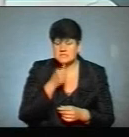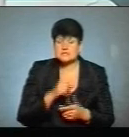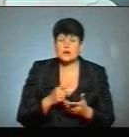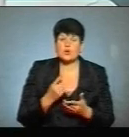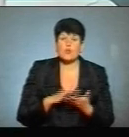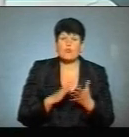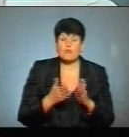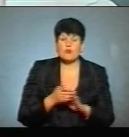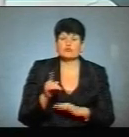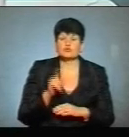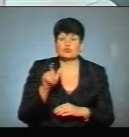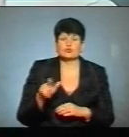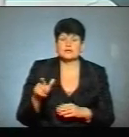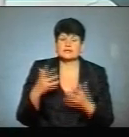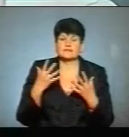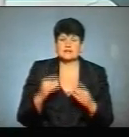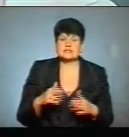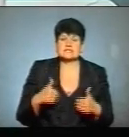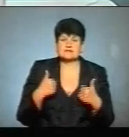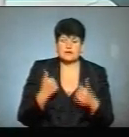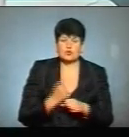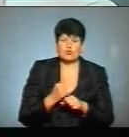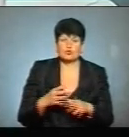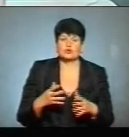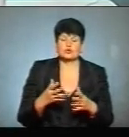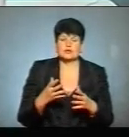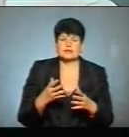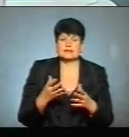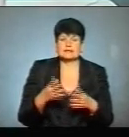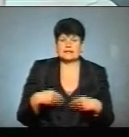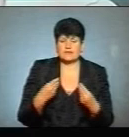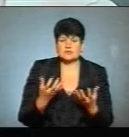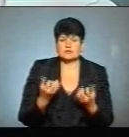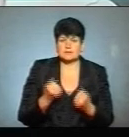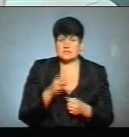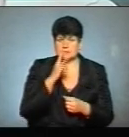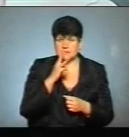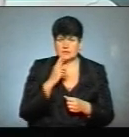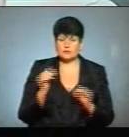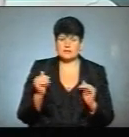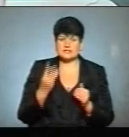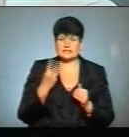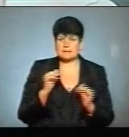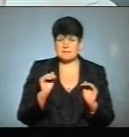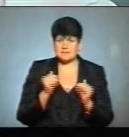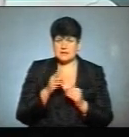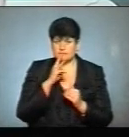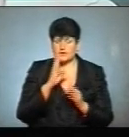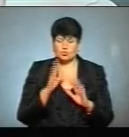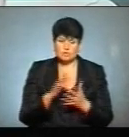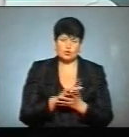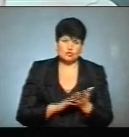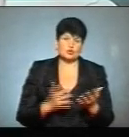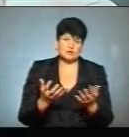що людина до дня звернення роботодавця отримала заробітну плату на менше, як 3 мінімальні, і буде продовжувати таку отримувати